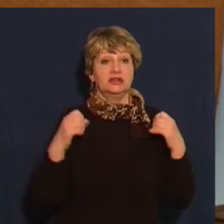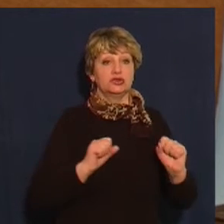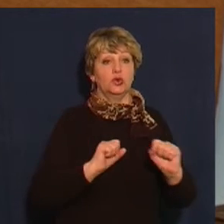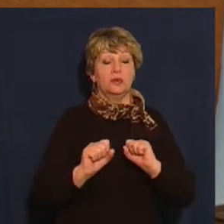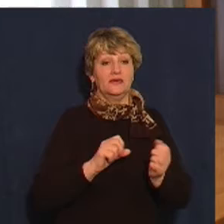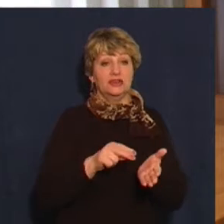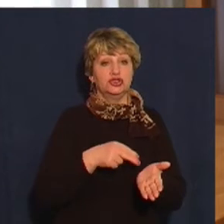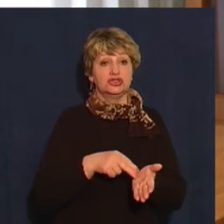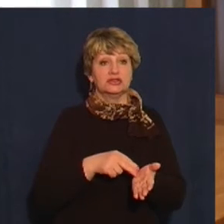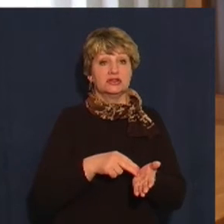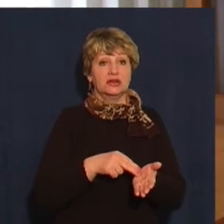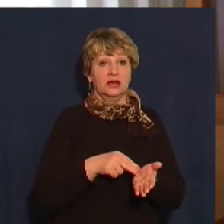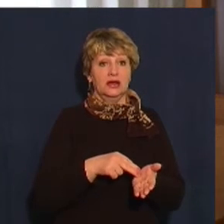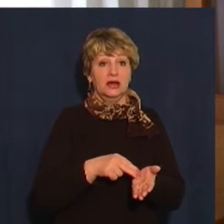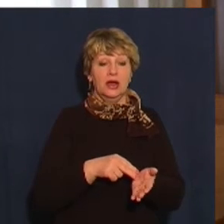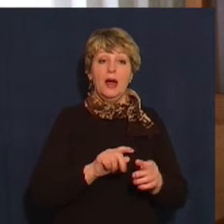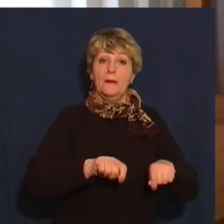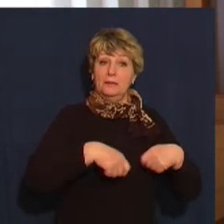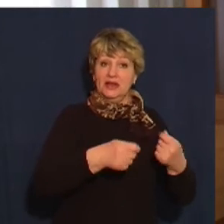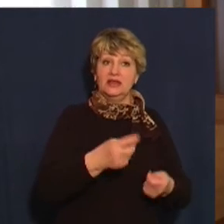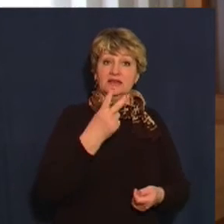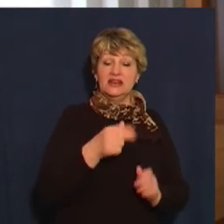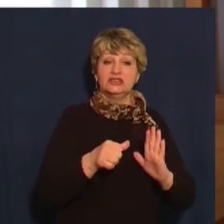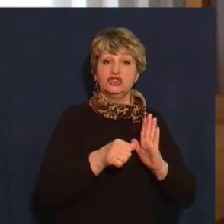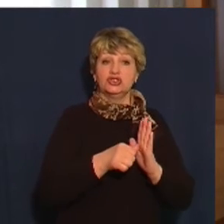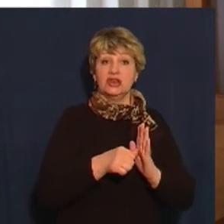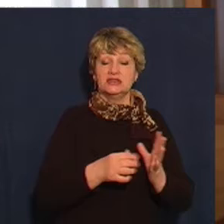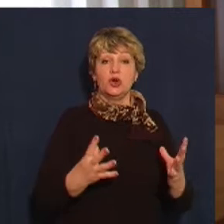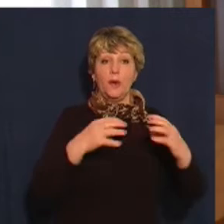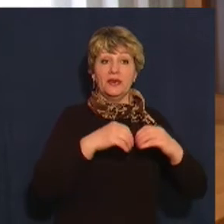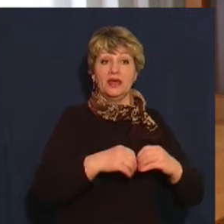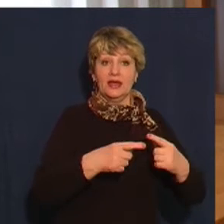Ольга Пазинич. Передано 26 об'єднаним територіальним громадам